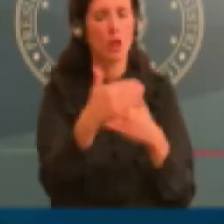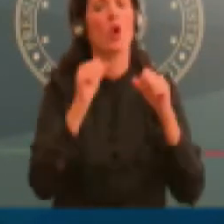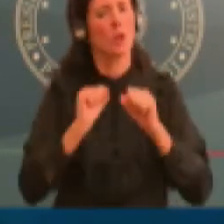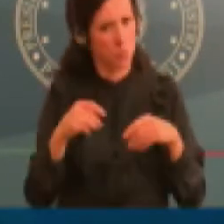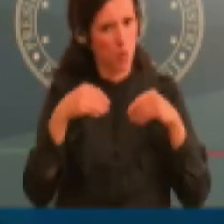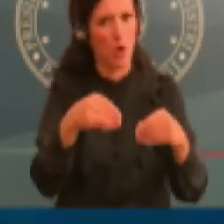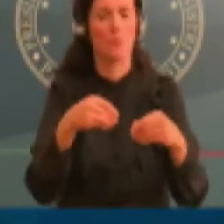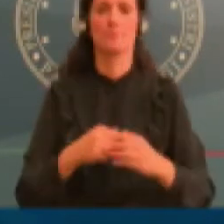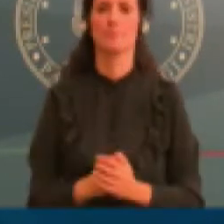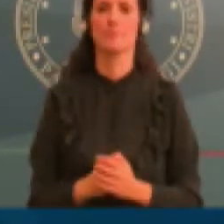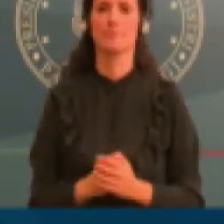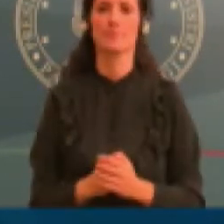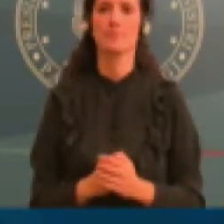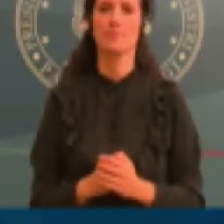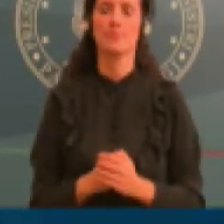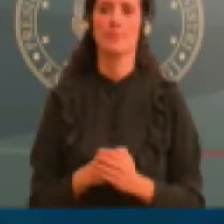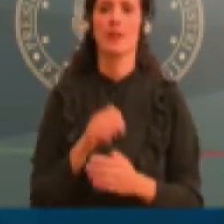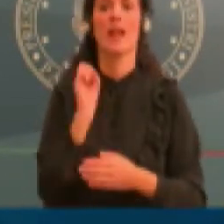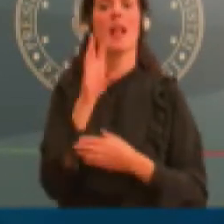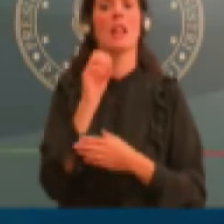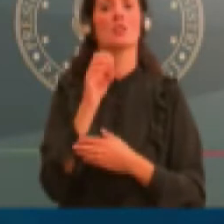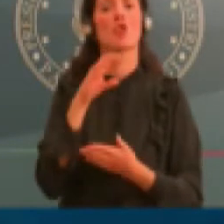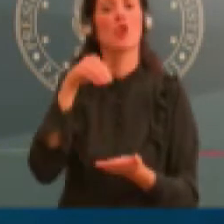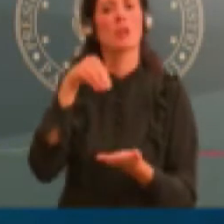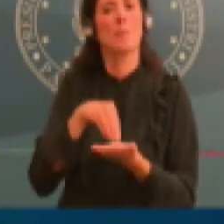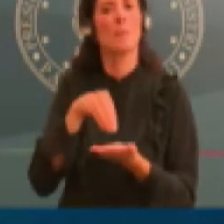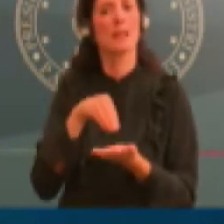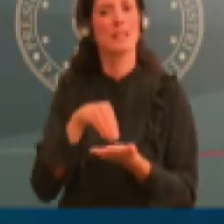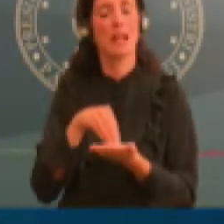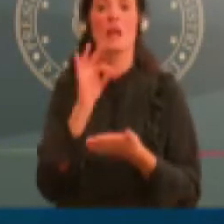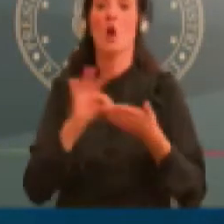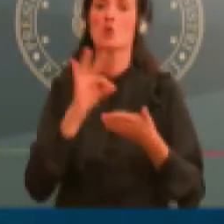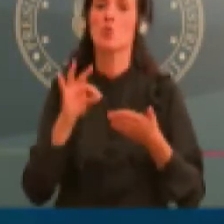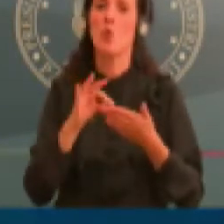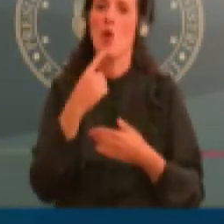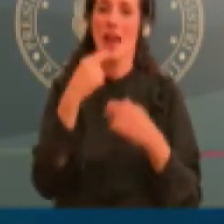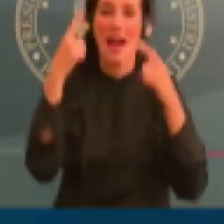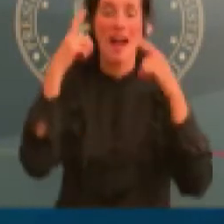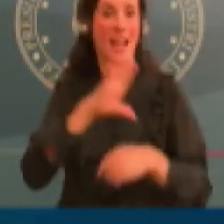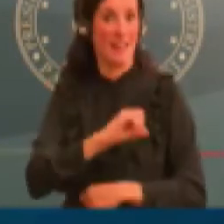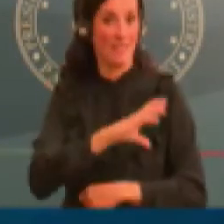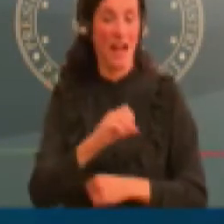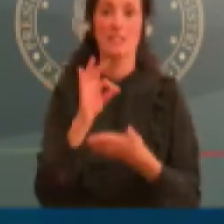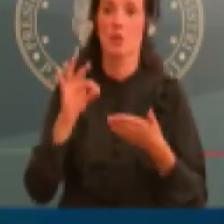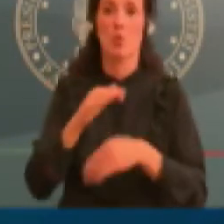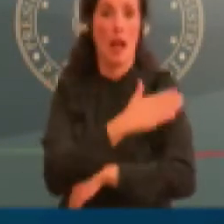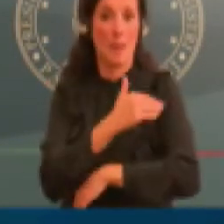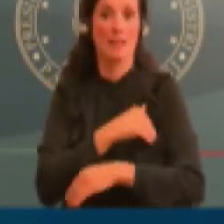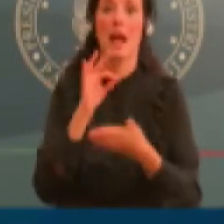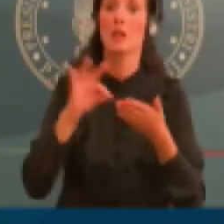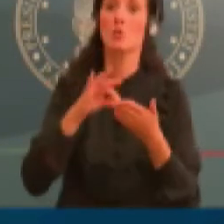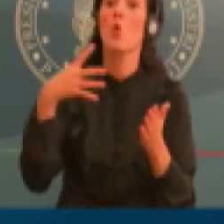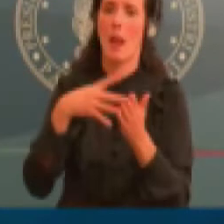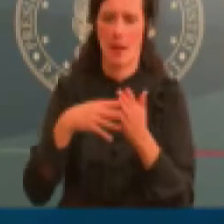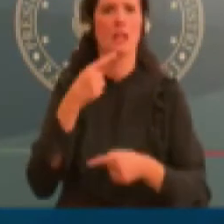dell'infanzia, le scuole elementari e le scuole medie. Le attività didattiche nelle università si svolgeranno